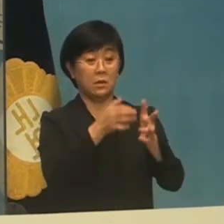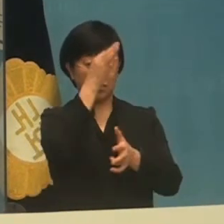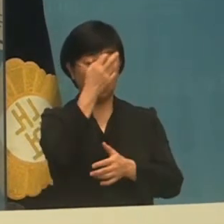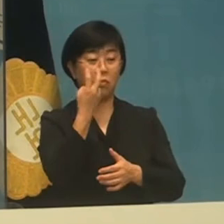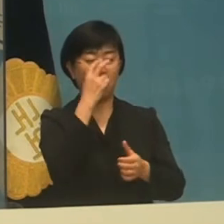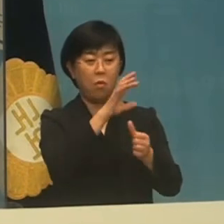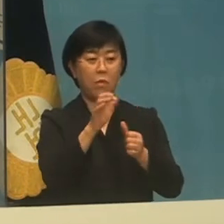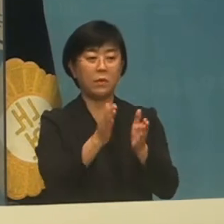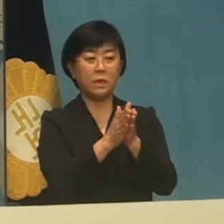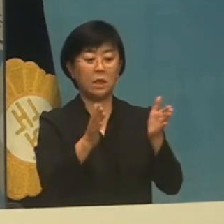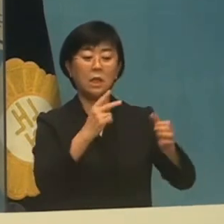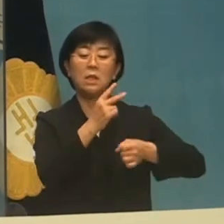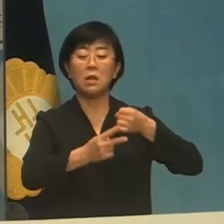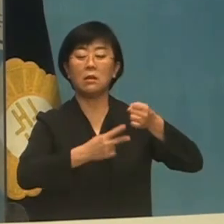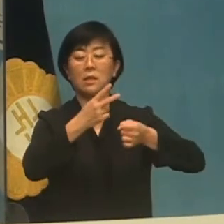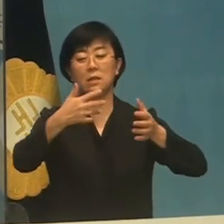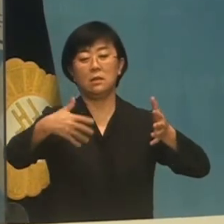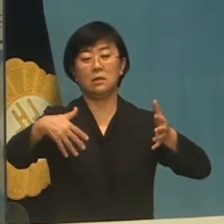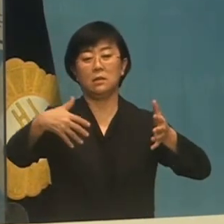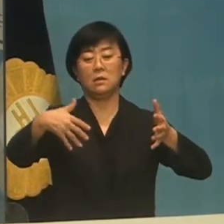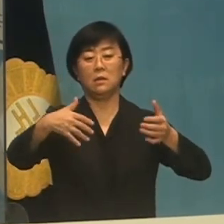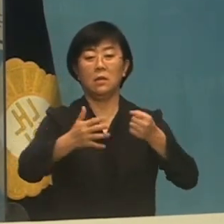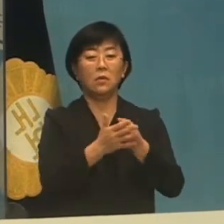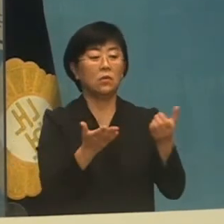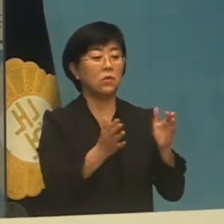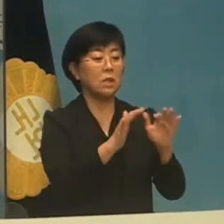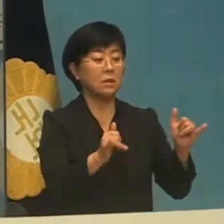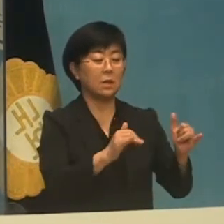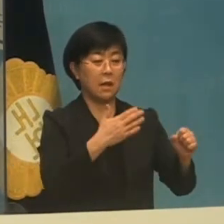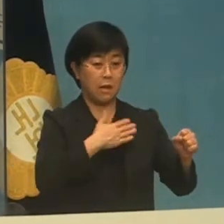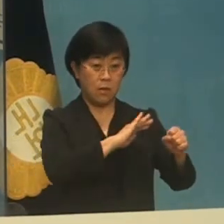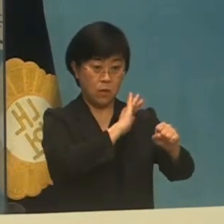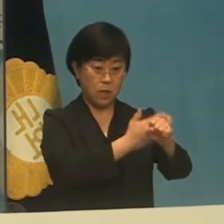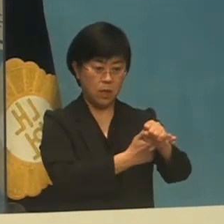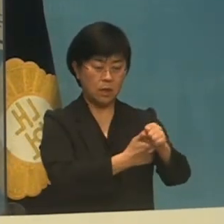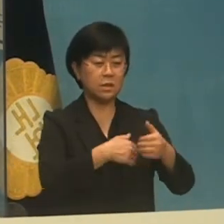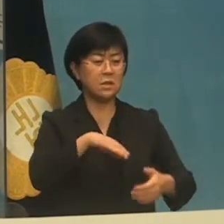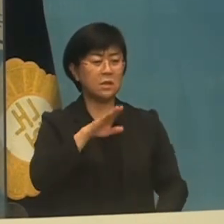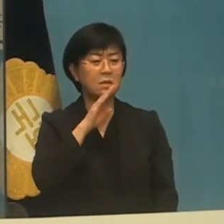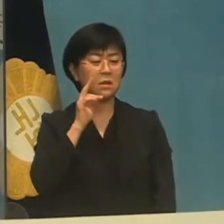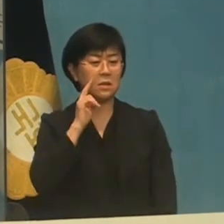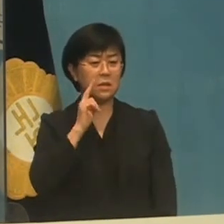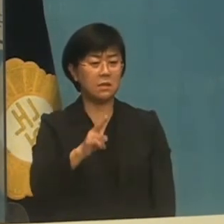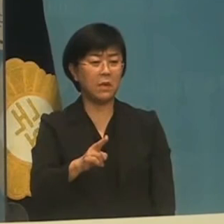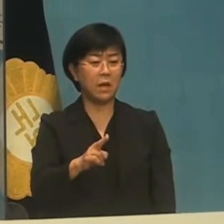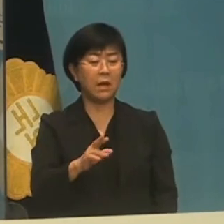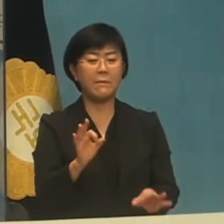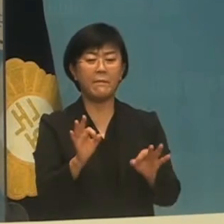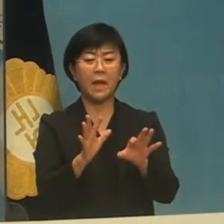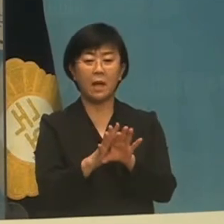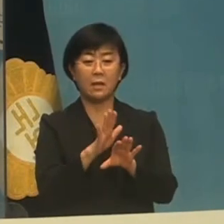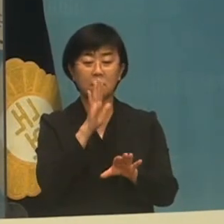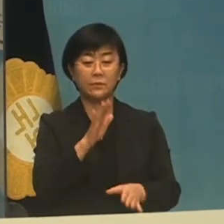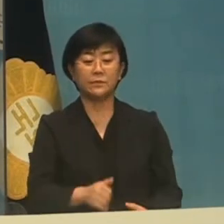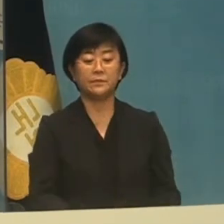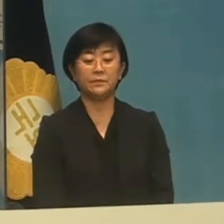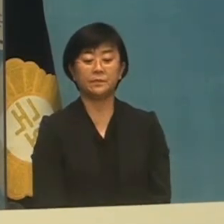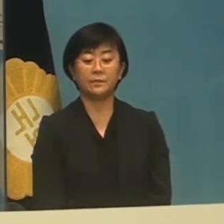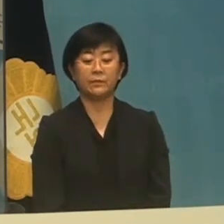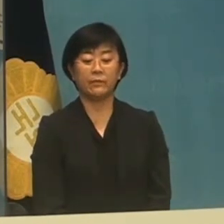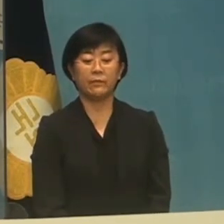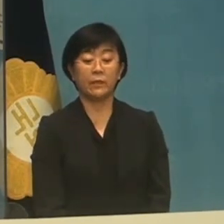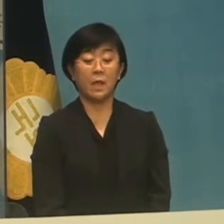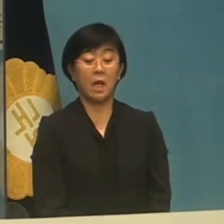산업기술보호법이 시행된 지 2년도 안 되어 노동자들의 알 권리는 처참하게 훼손되었습니다.